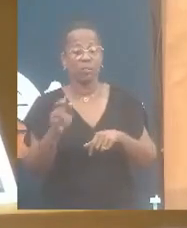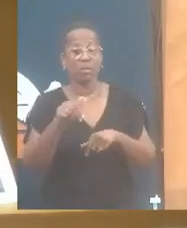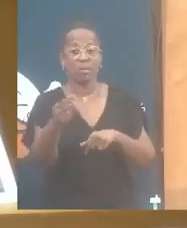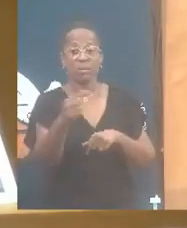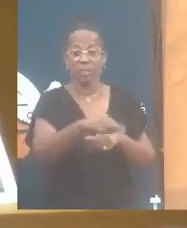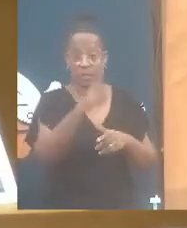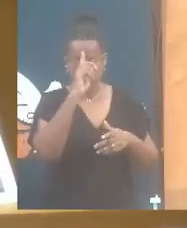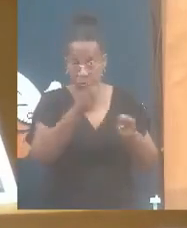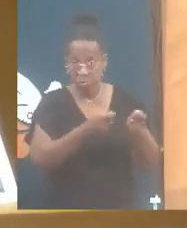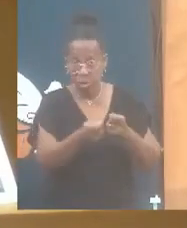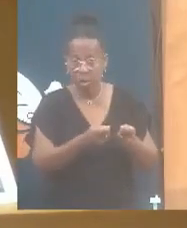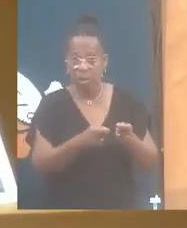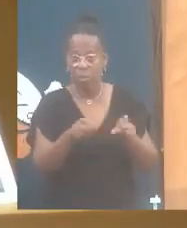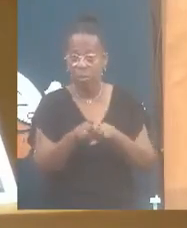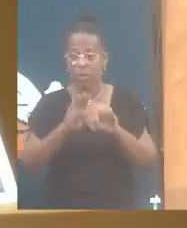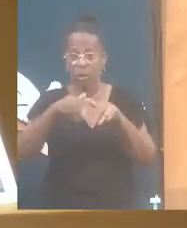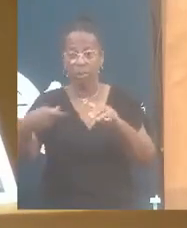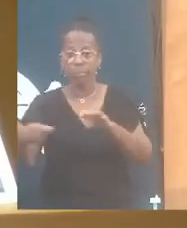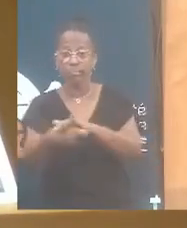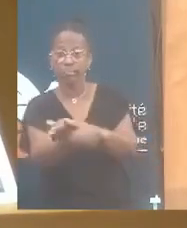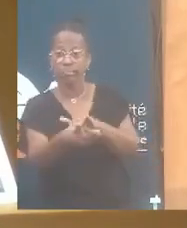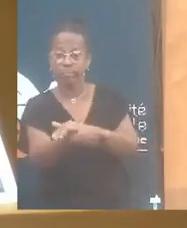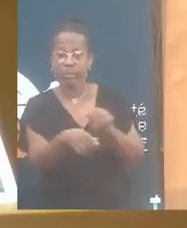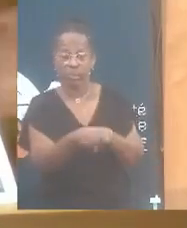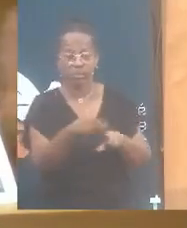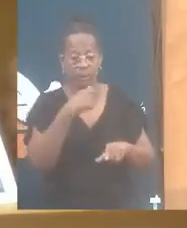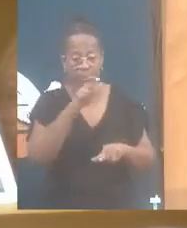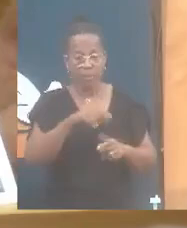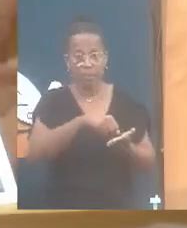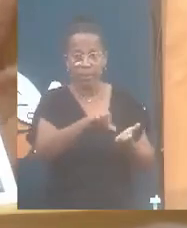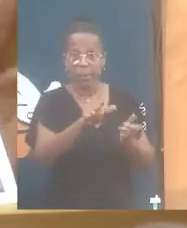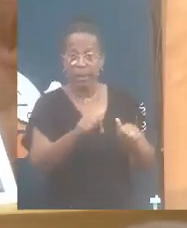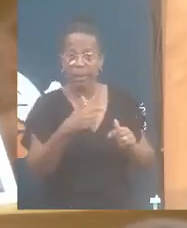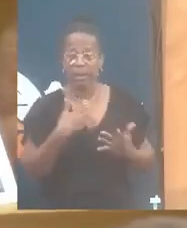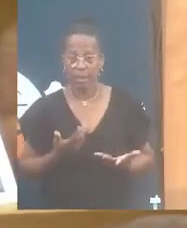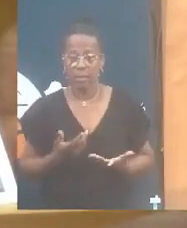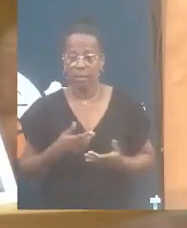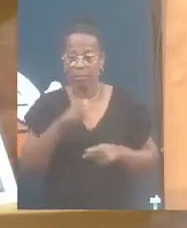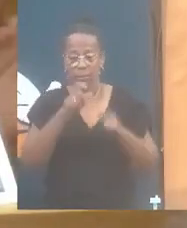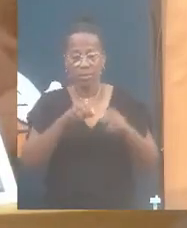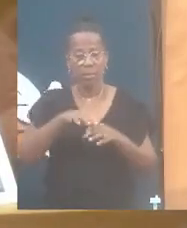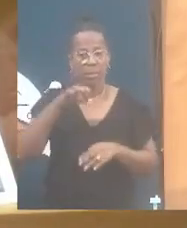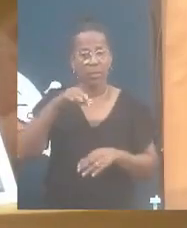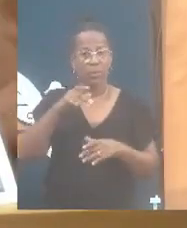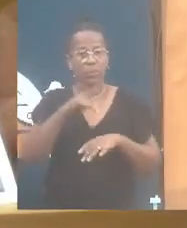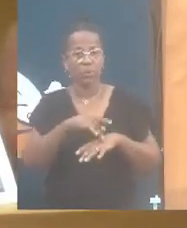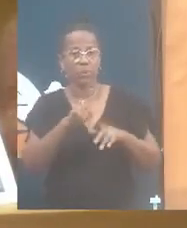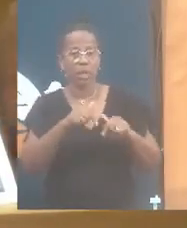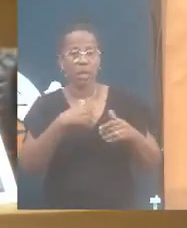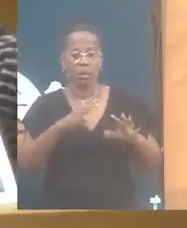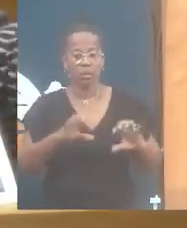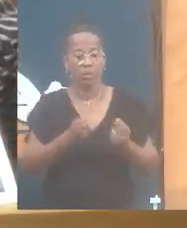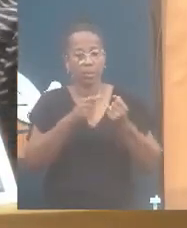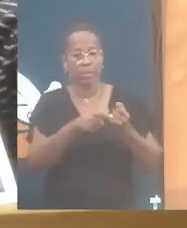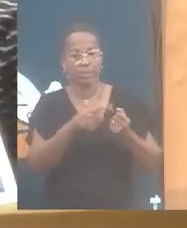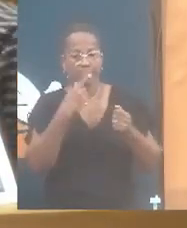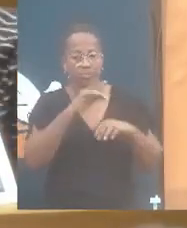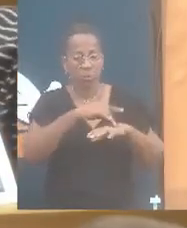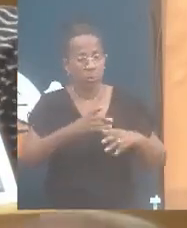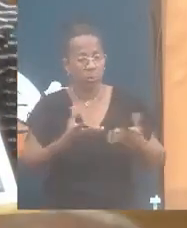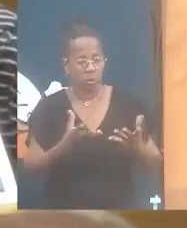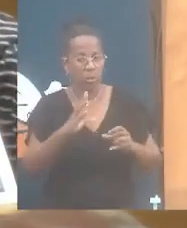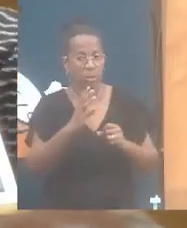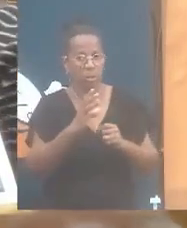financements. Comme si celui qui paye, il commande. Là, les élus martiniquais ont été saisis d'une compétence qui avait été